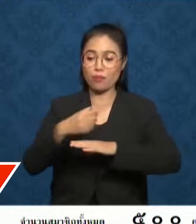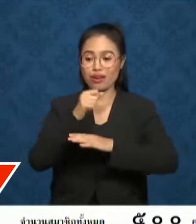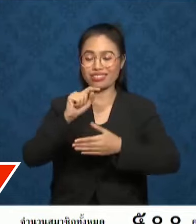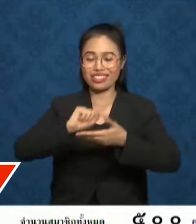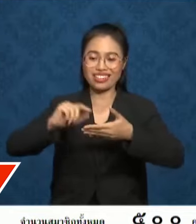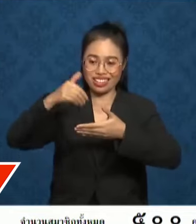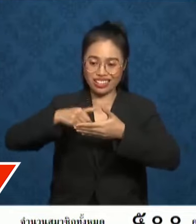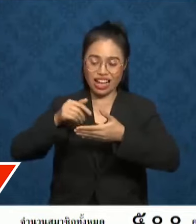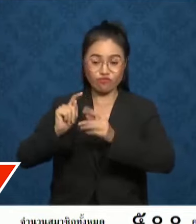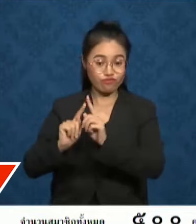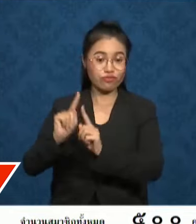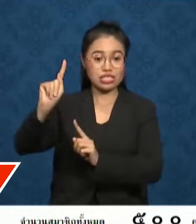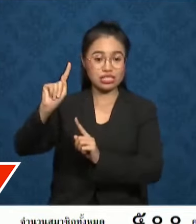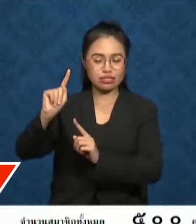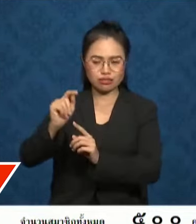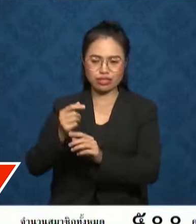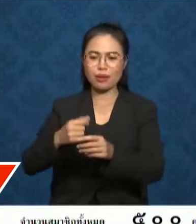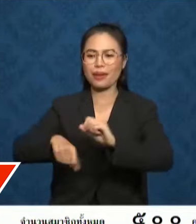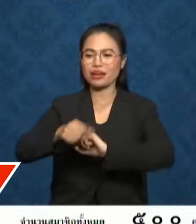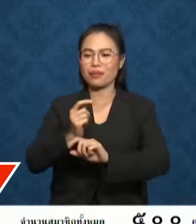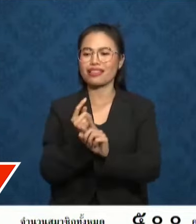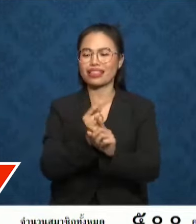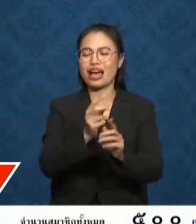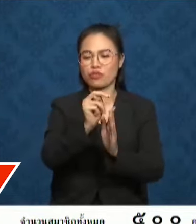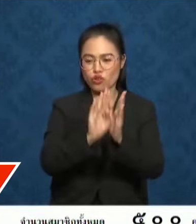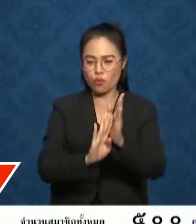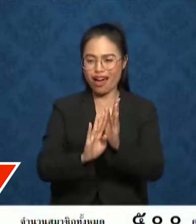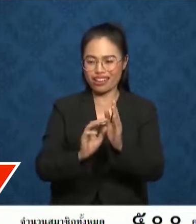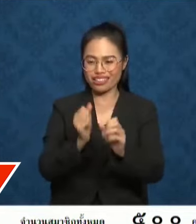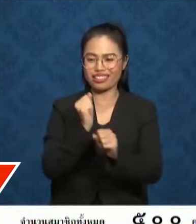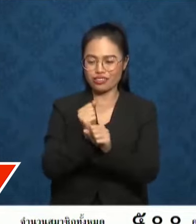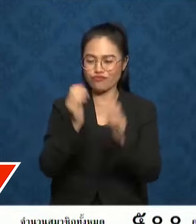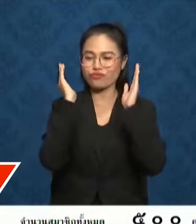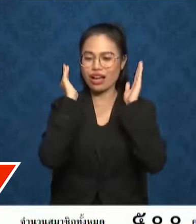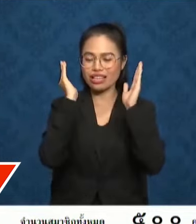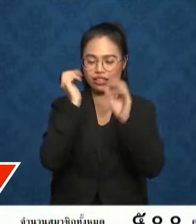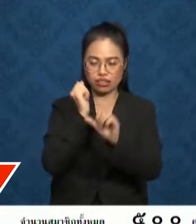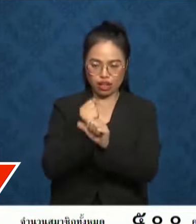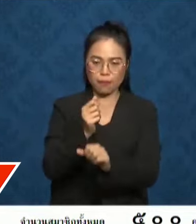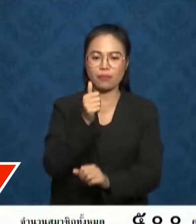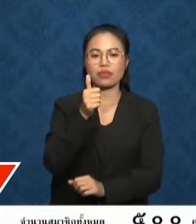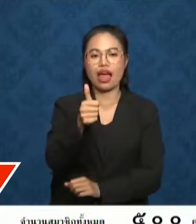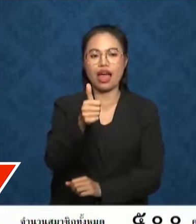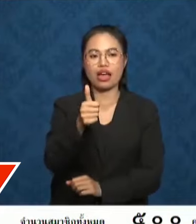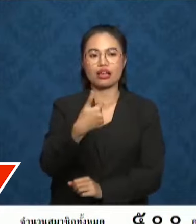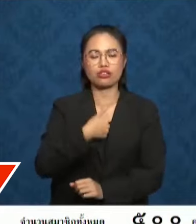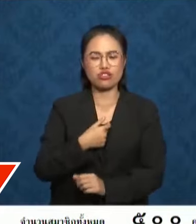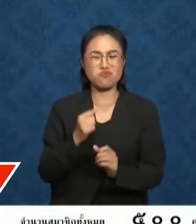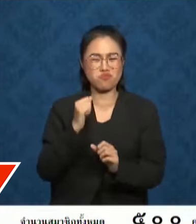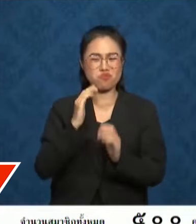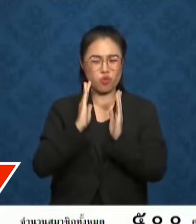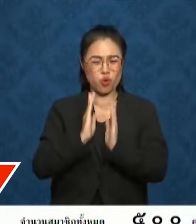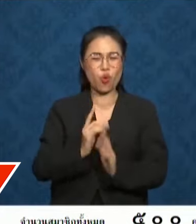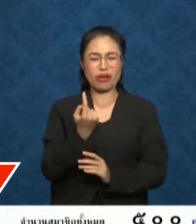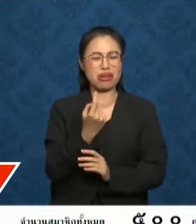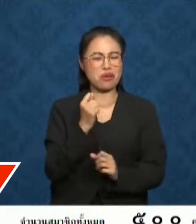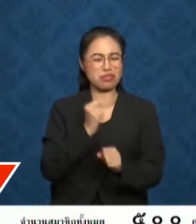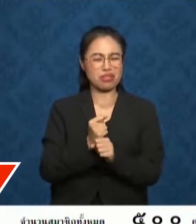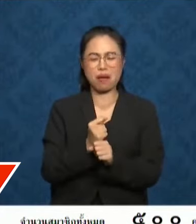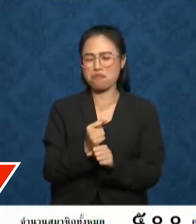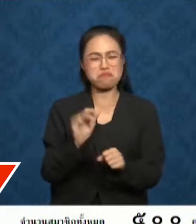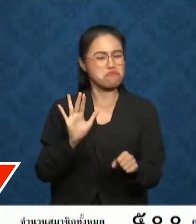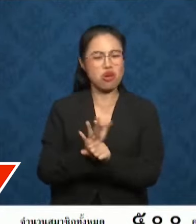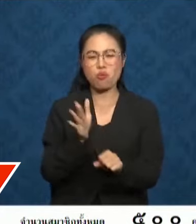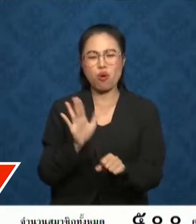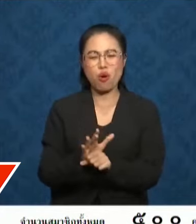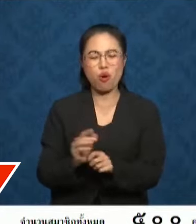รถดำเนินตามนโยบายทได้หาเสีงไว้กัพอแ่พี่น้ประชาชนได้เรื่องนี้ครัผมลมอทำคนเดยวไม่พอกรมฐิกชุ